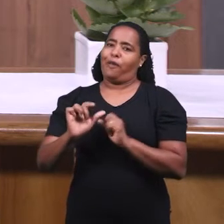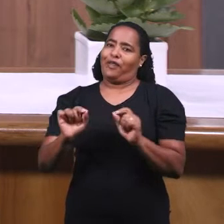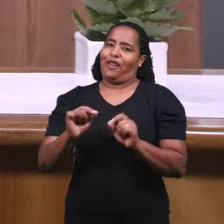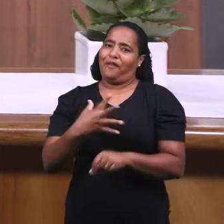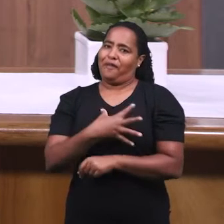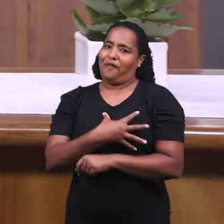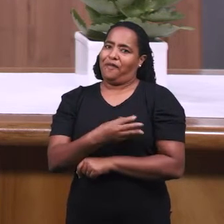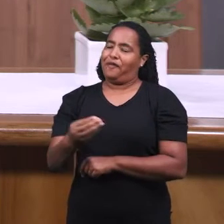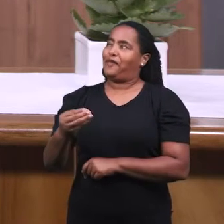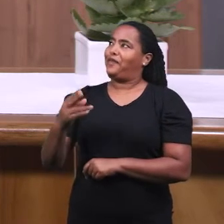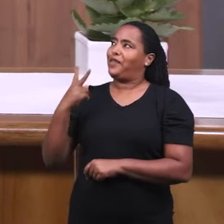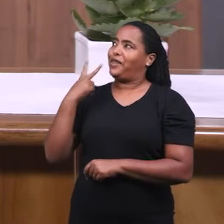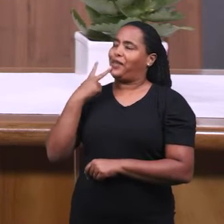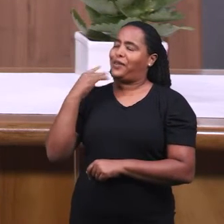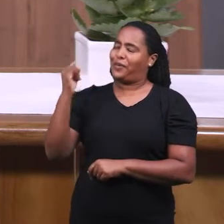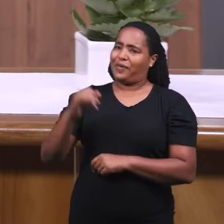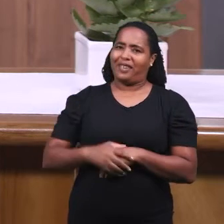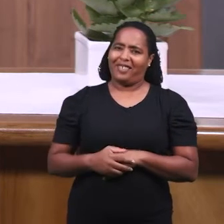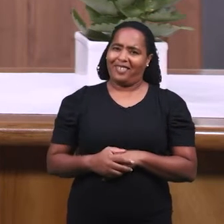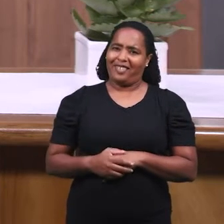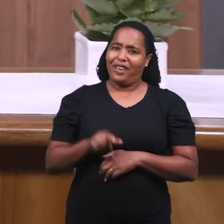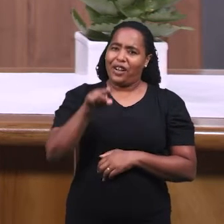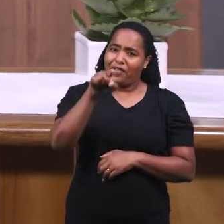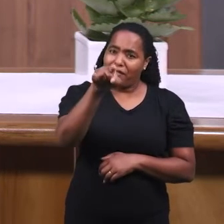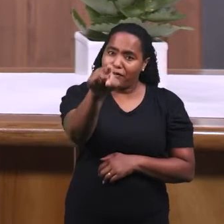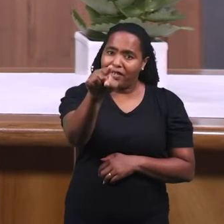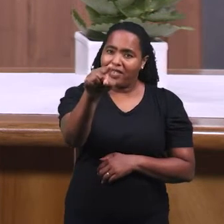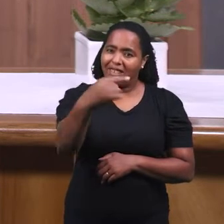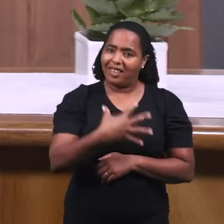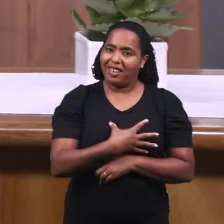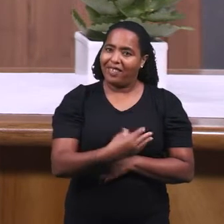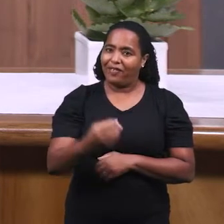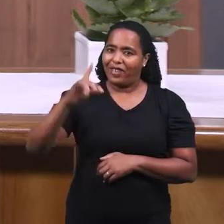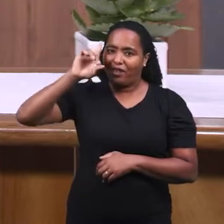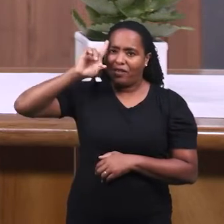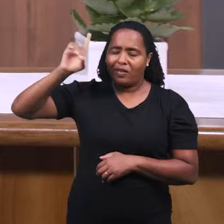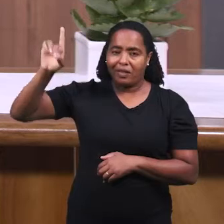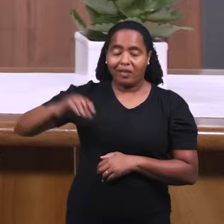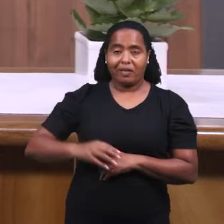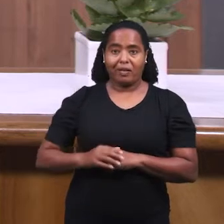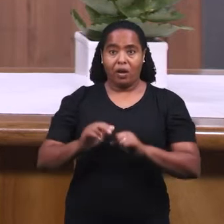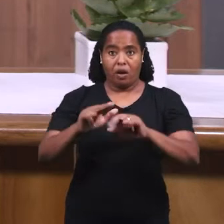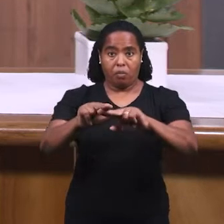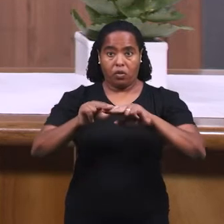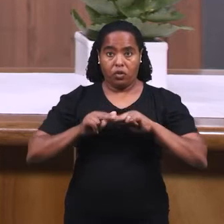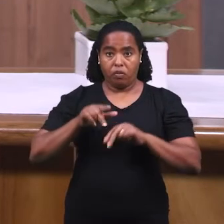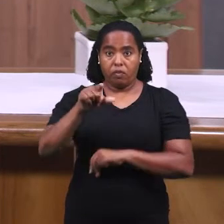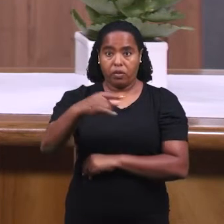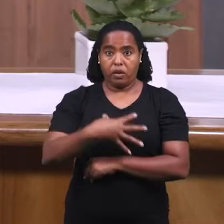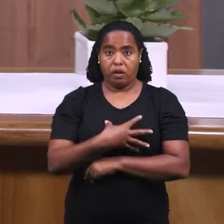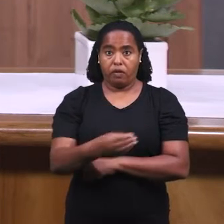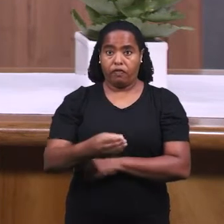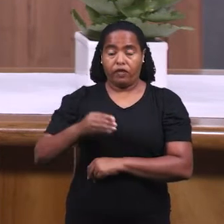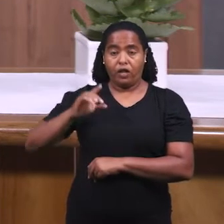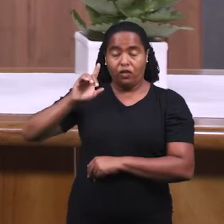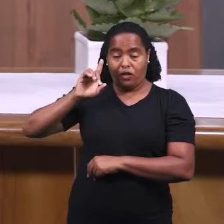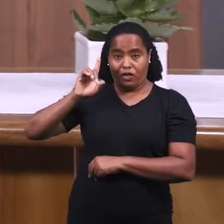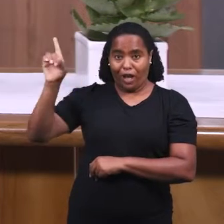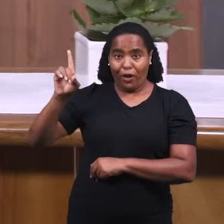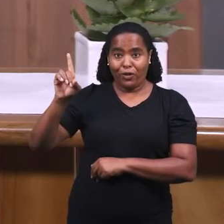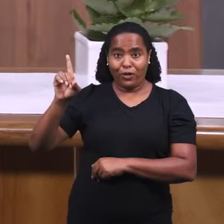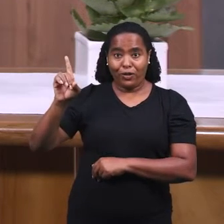сыном Отца. Ты должен знать об этом. Ты сын Божий. И потому что ты дитя Божье, Дух Святой